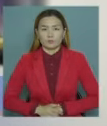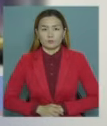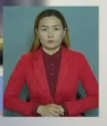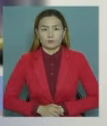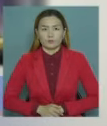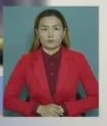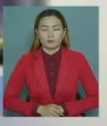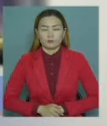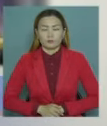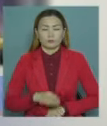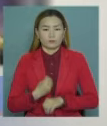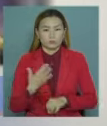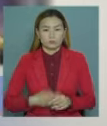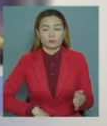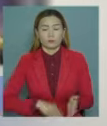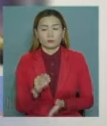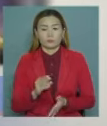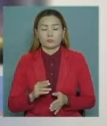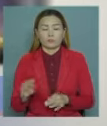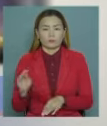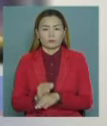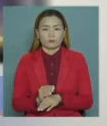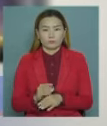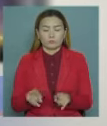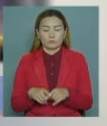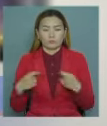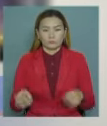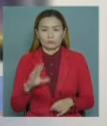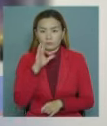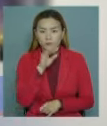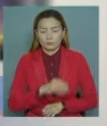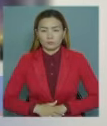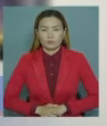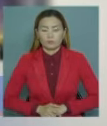ol özümüzde sol kımbat bağı kalay alamız, sonday kımbat bağı satamız.